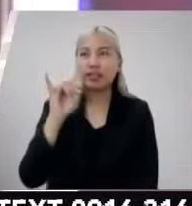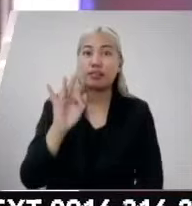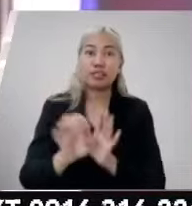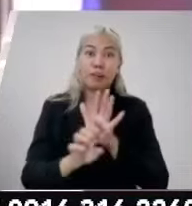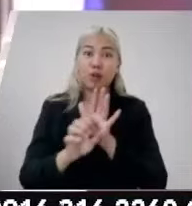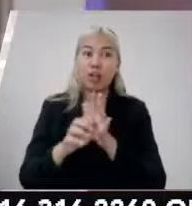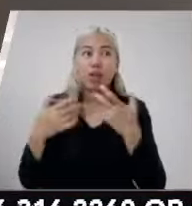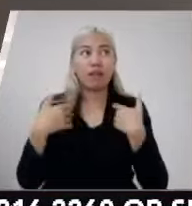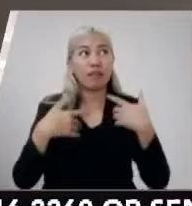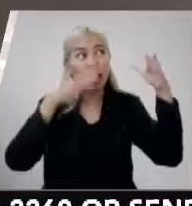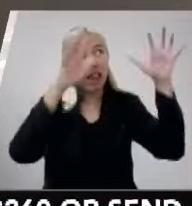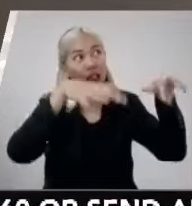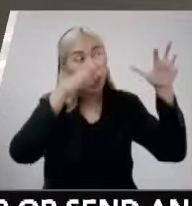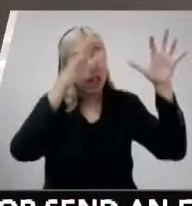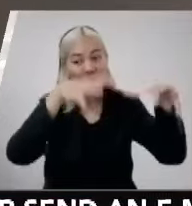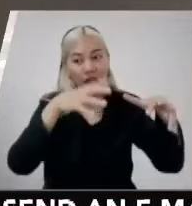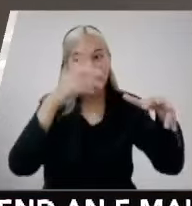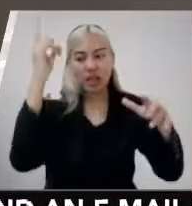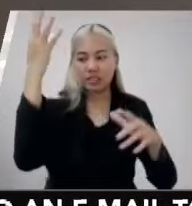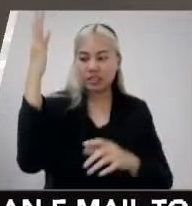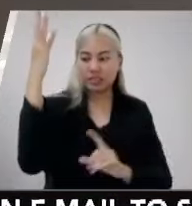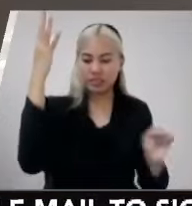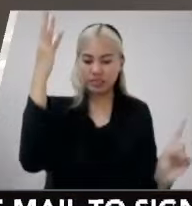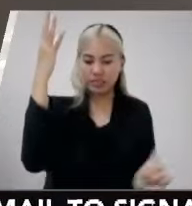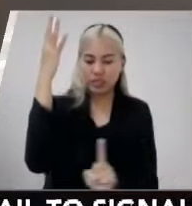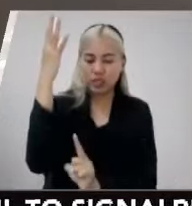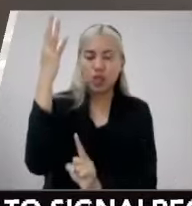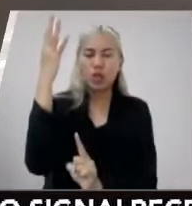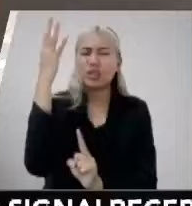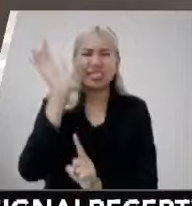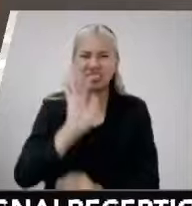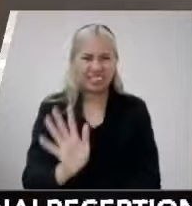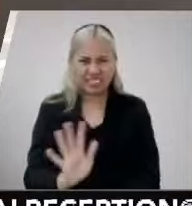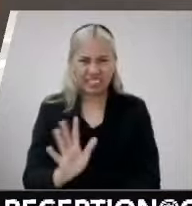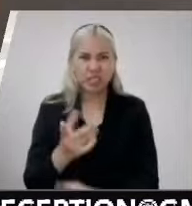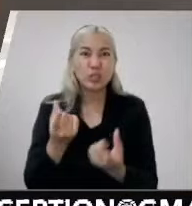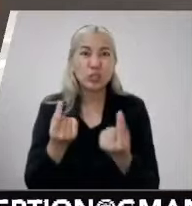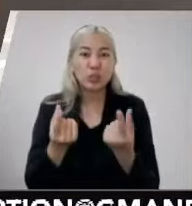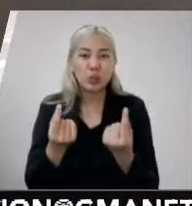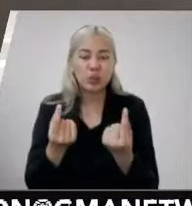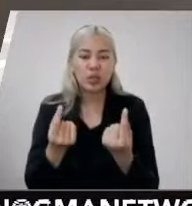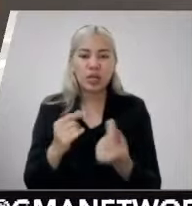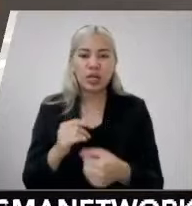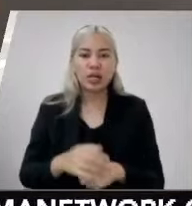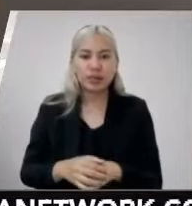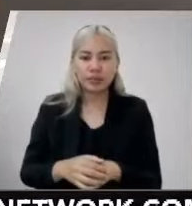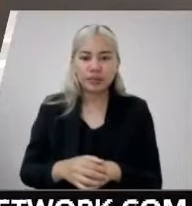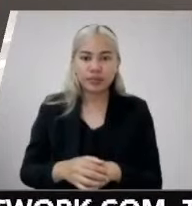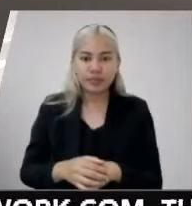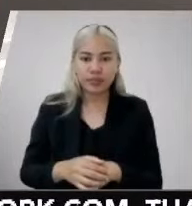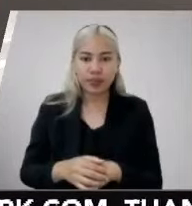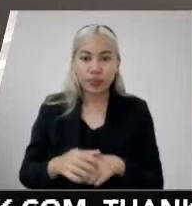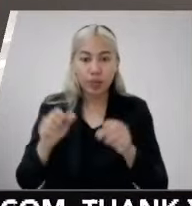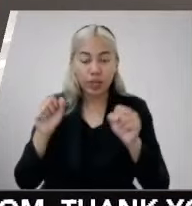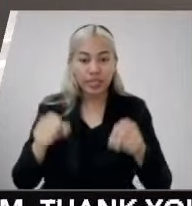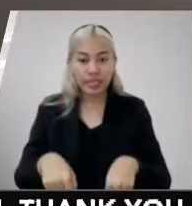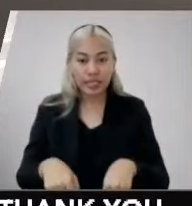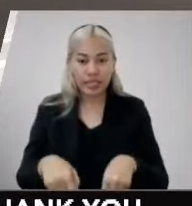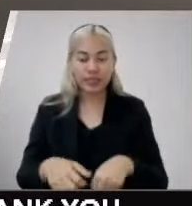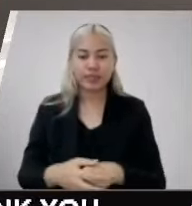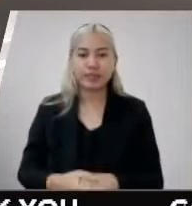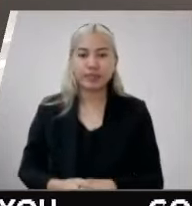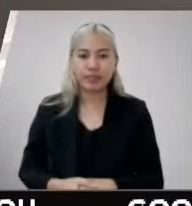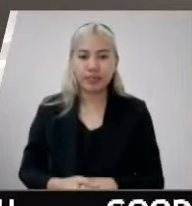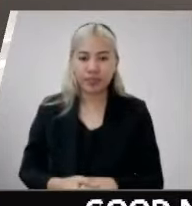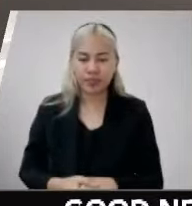hindi tayo tamaan pwede mong gawin Humanap ka ng small Patches of trees I means Patches